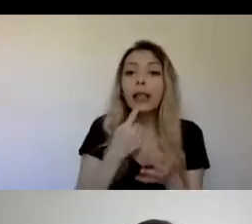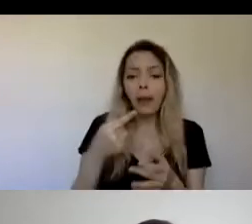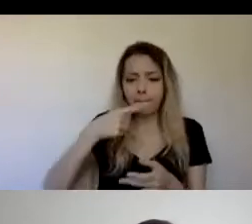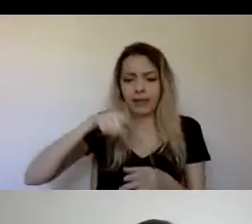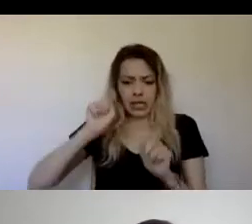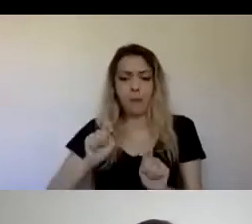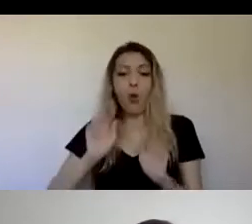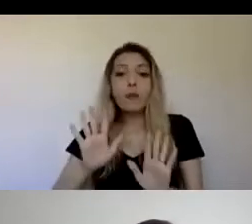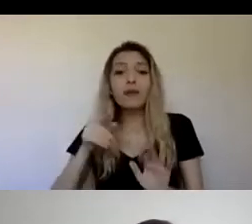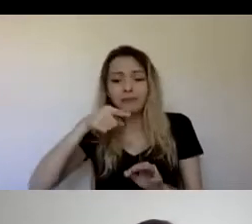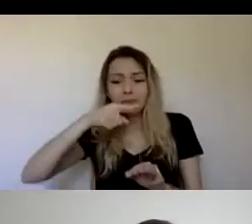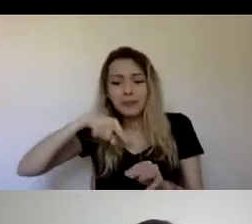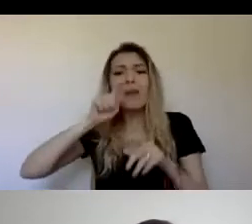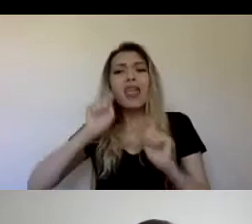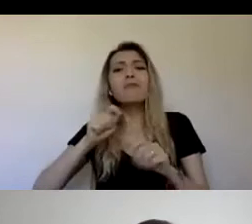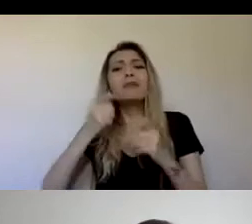bir anlamda.